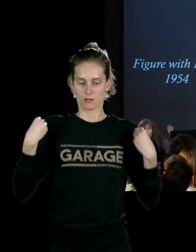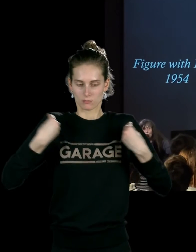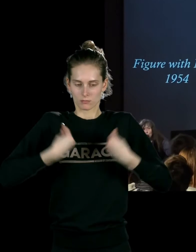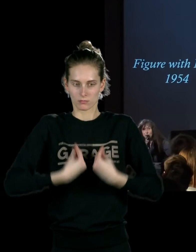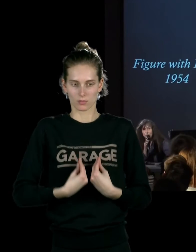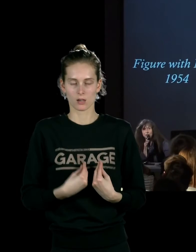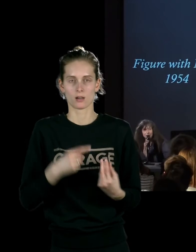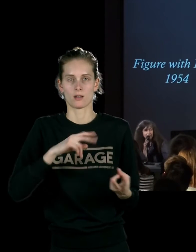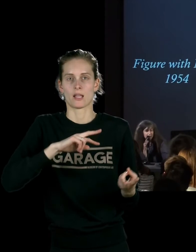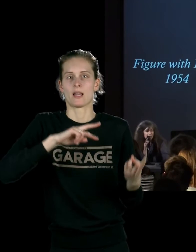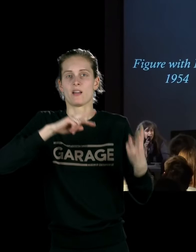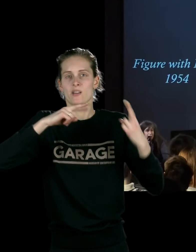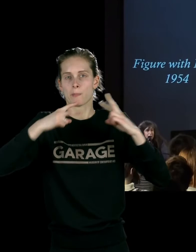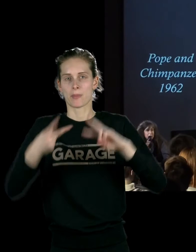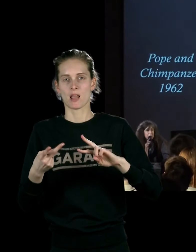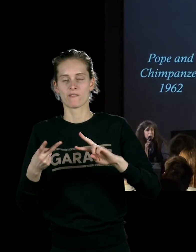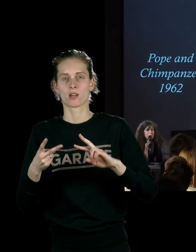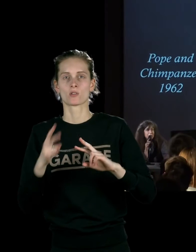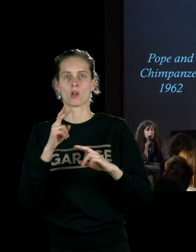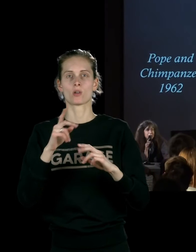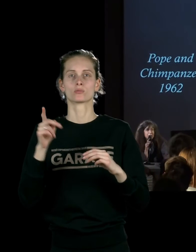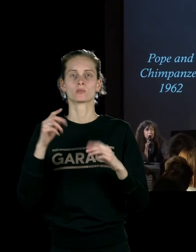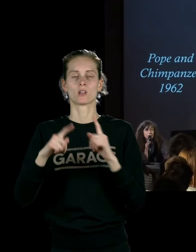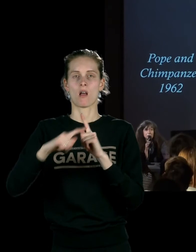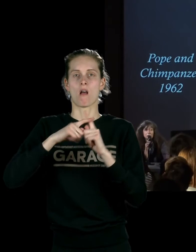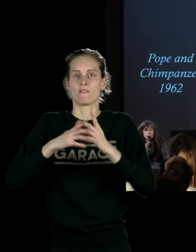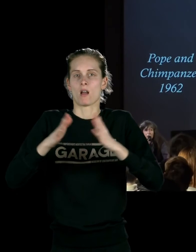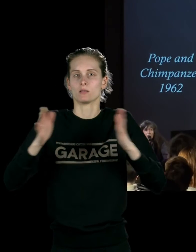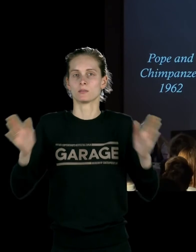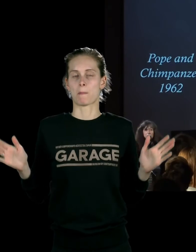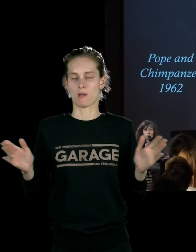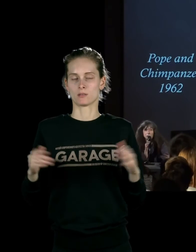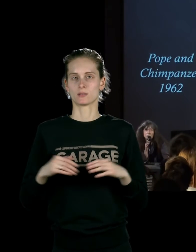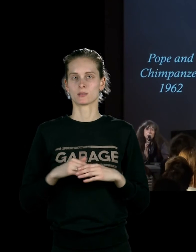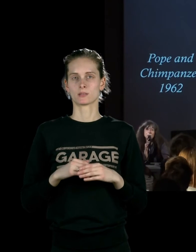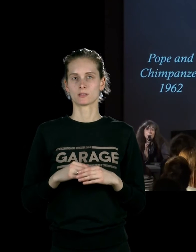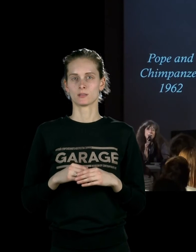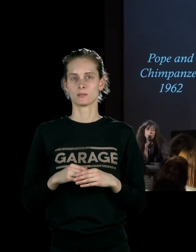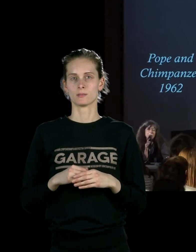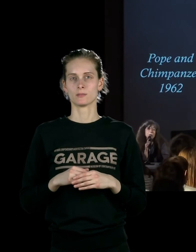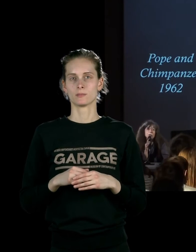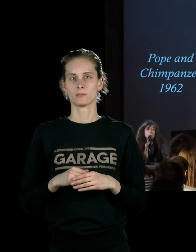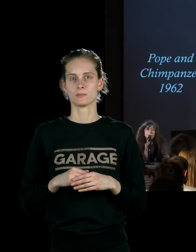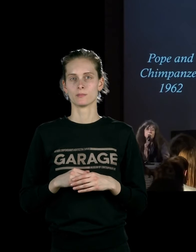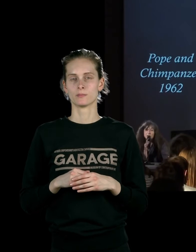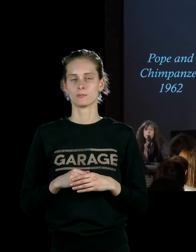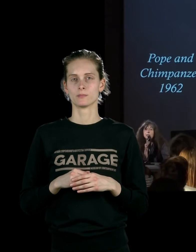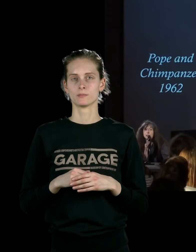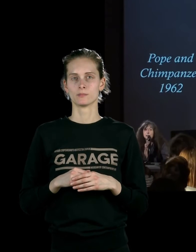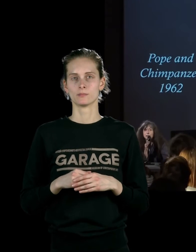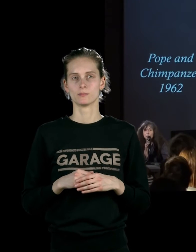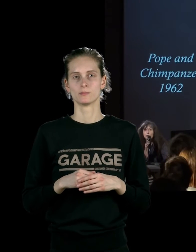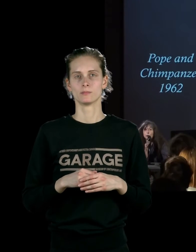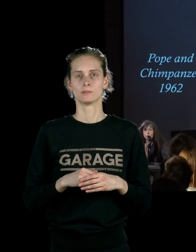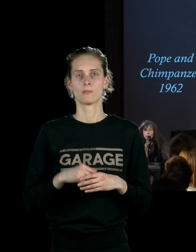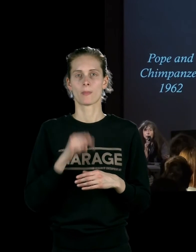эту самую тушу распятия. Папа превращается, у него папа